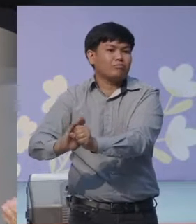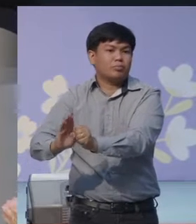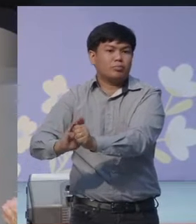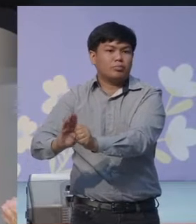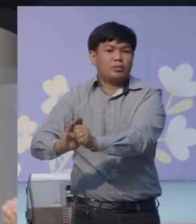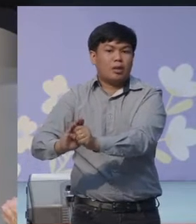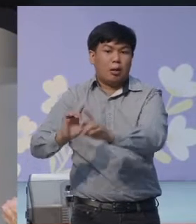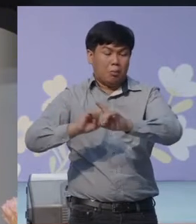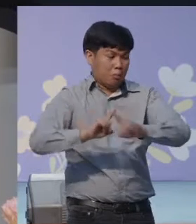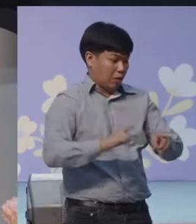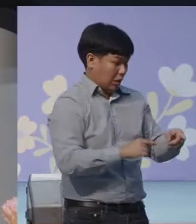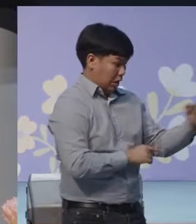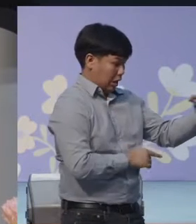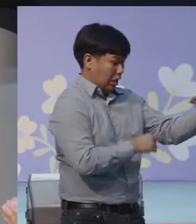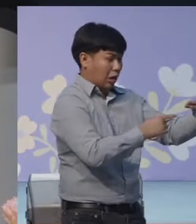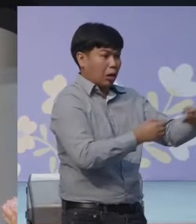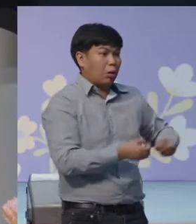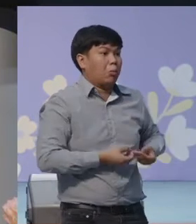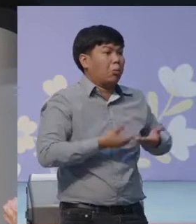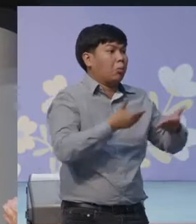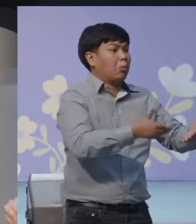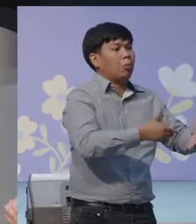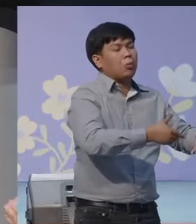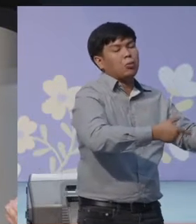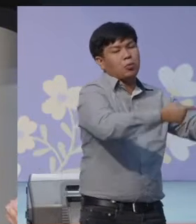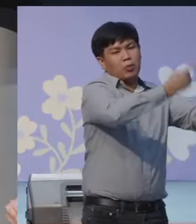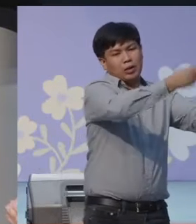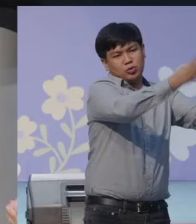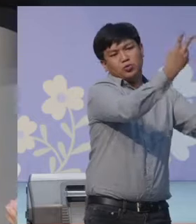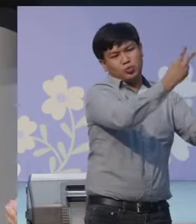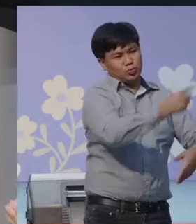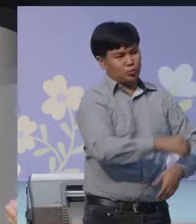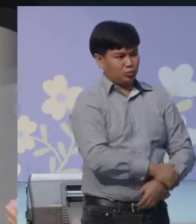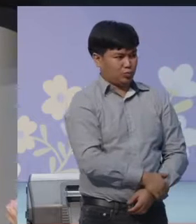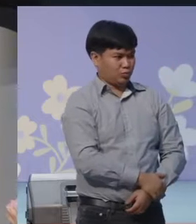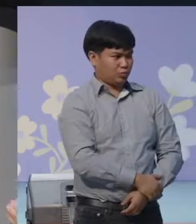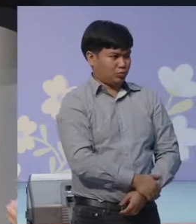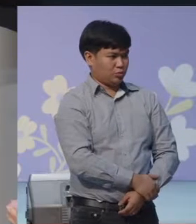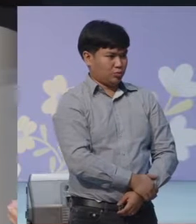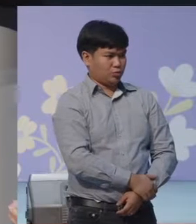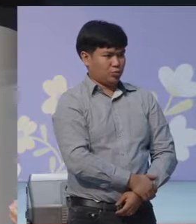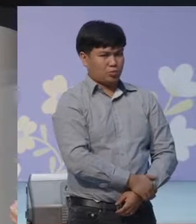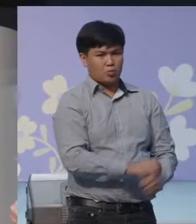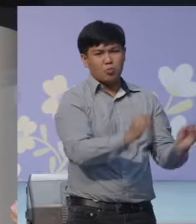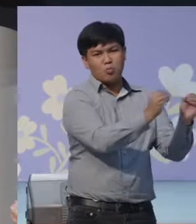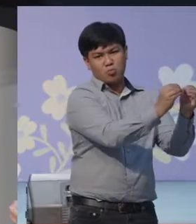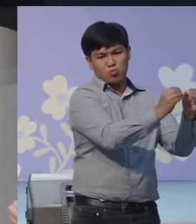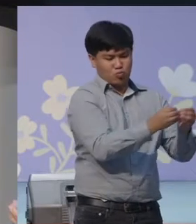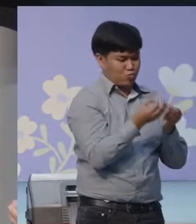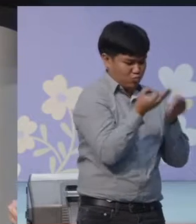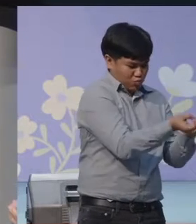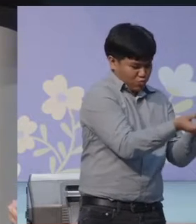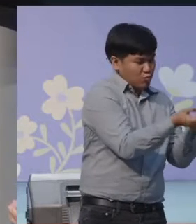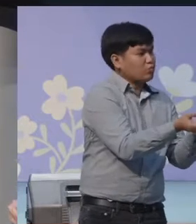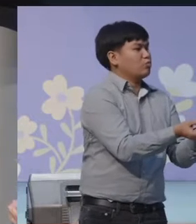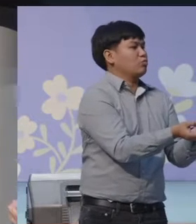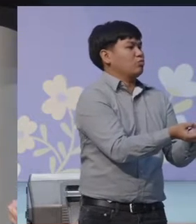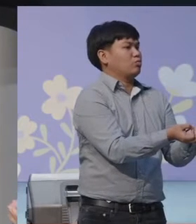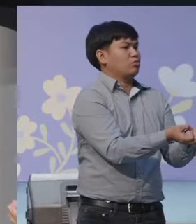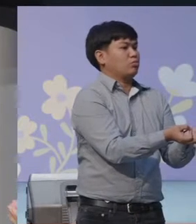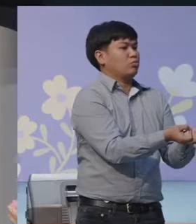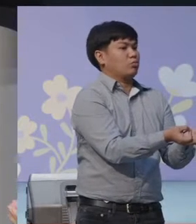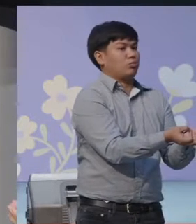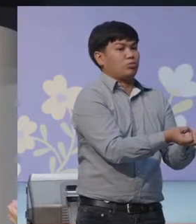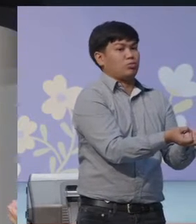kay Hana, doble kay Hana, no? So, siyempre, hindi mo